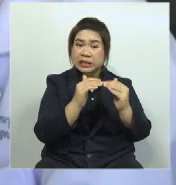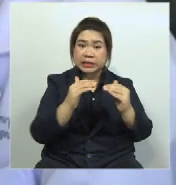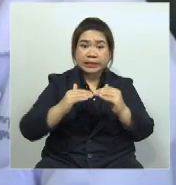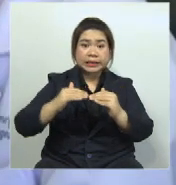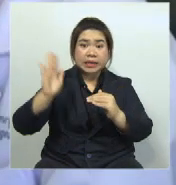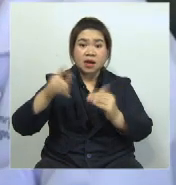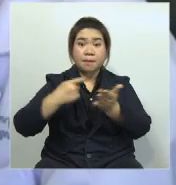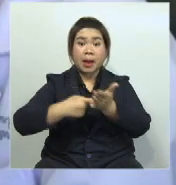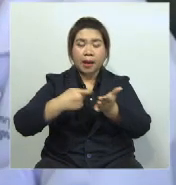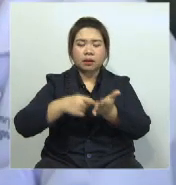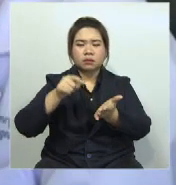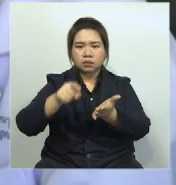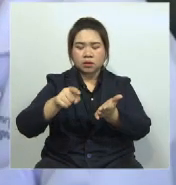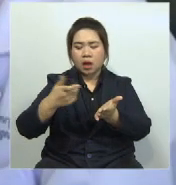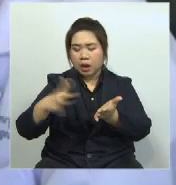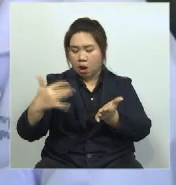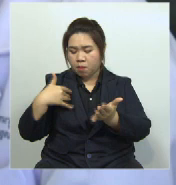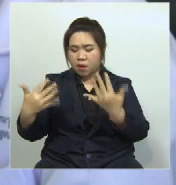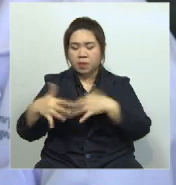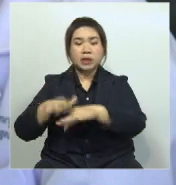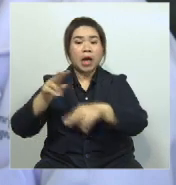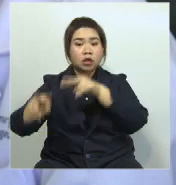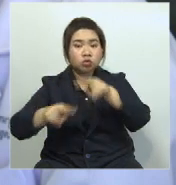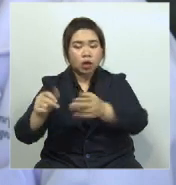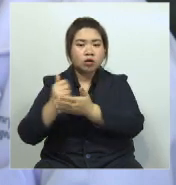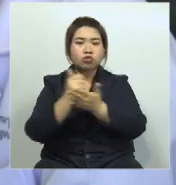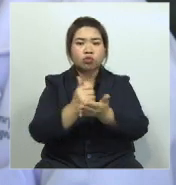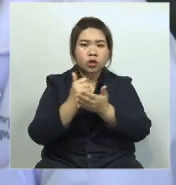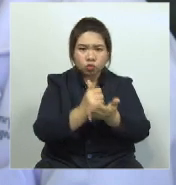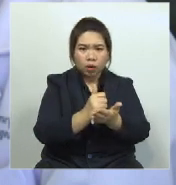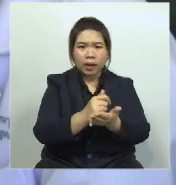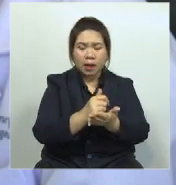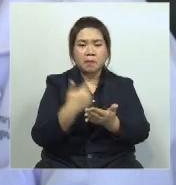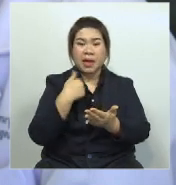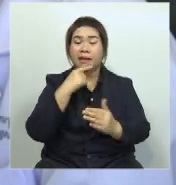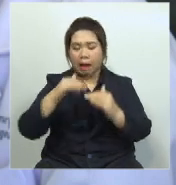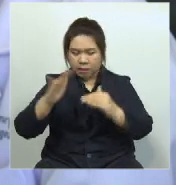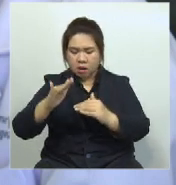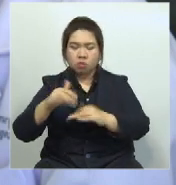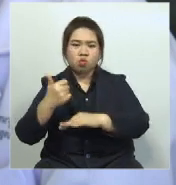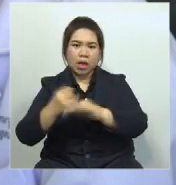จากการทำประกันภัยรวมทั้งการประสานงานดูแลให้ได้รับความสะดวกในทุกด้านค่ะ